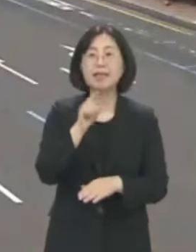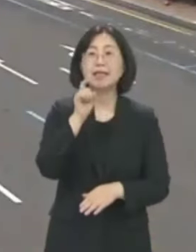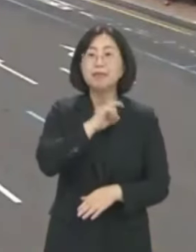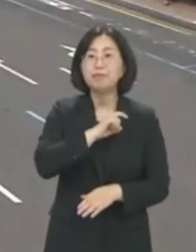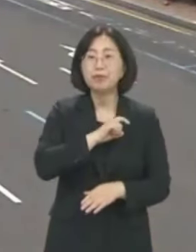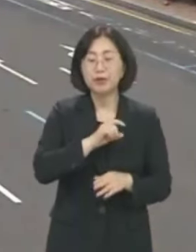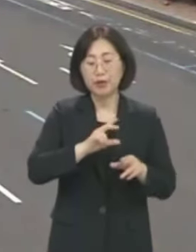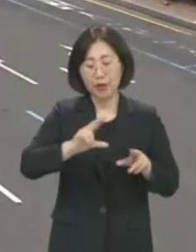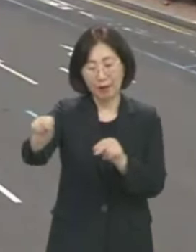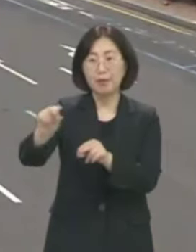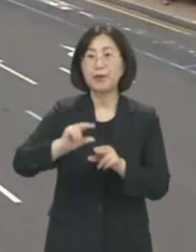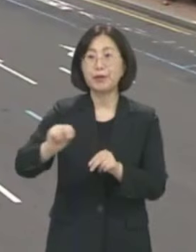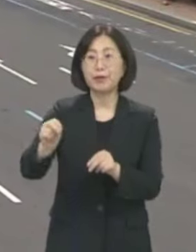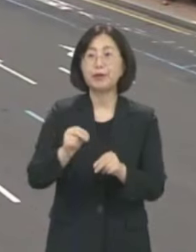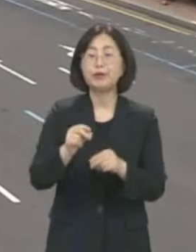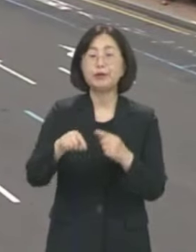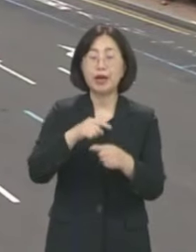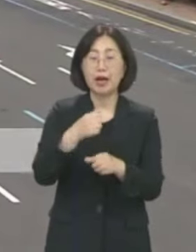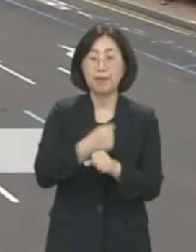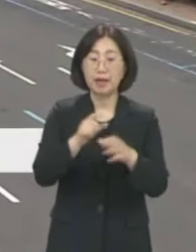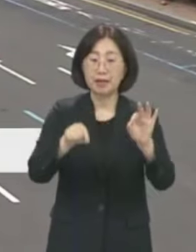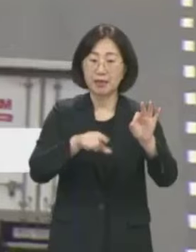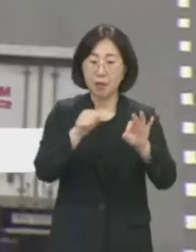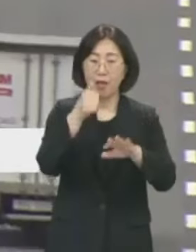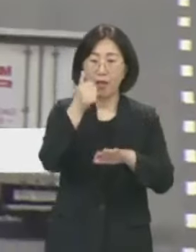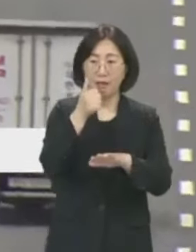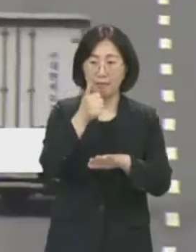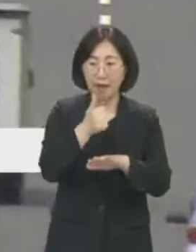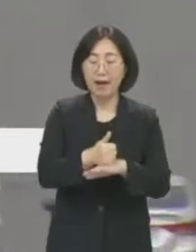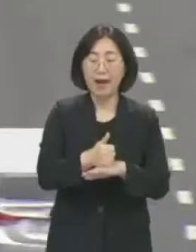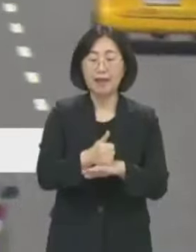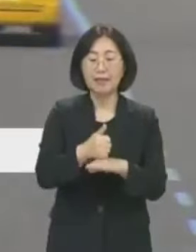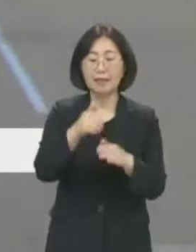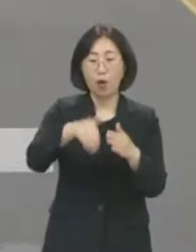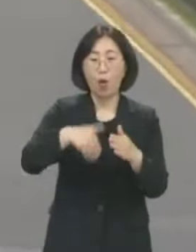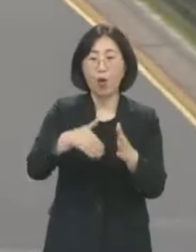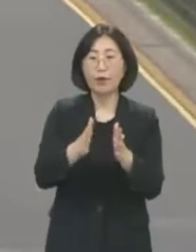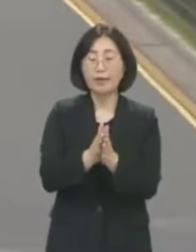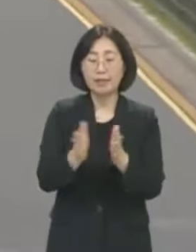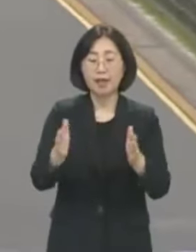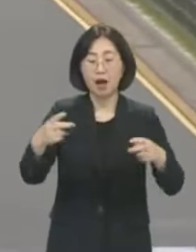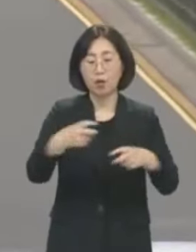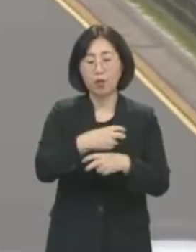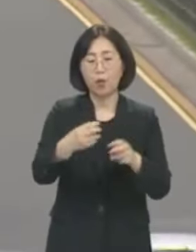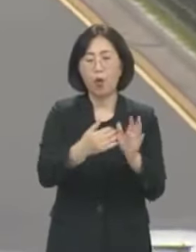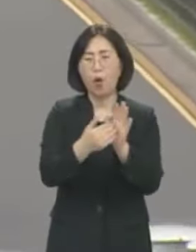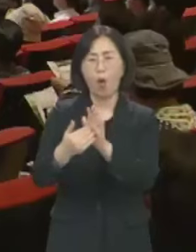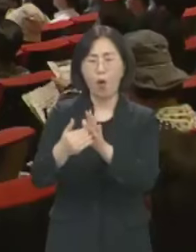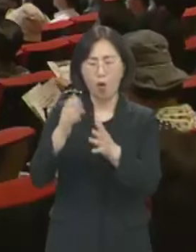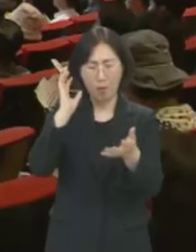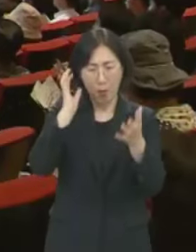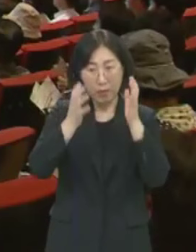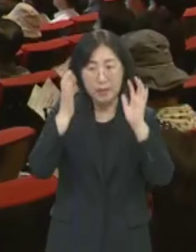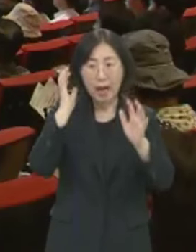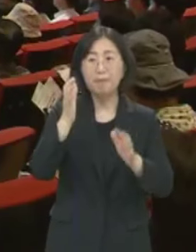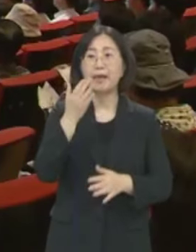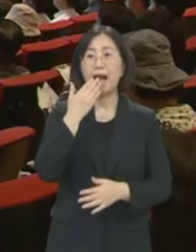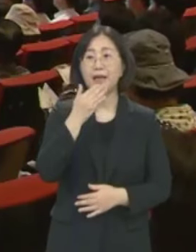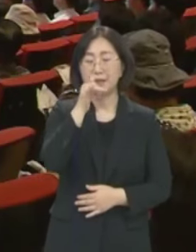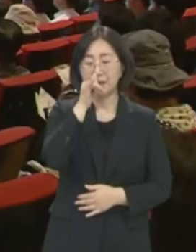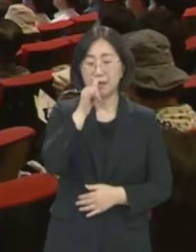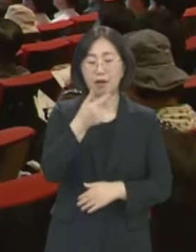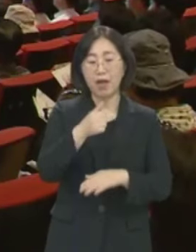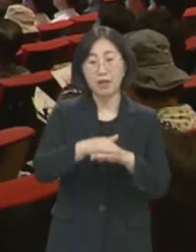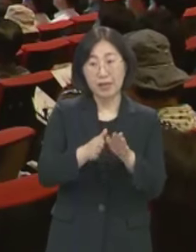운행됩니다. 10월 말에는 본격적인 토목 공사도 착수되는데, 교통통제로 인한 혼잡 우려가 큰 만큼